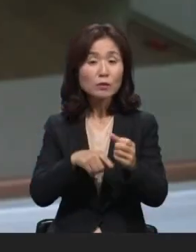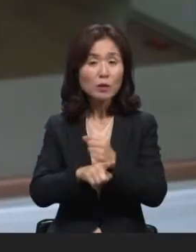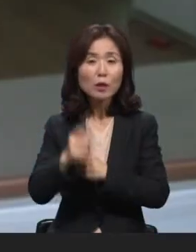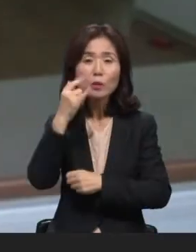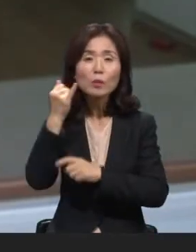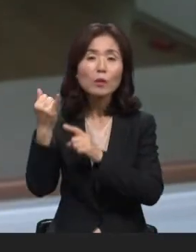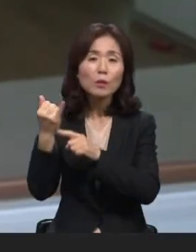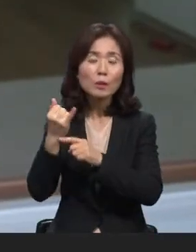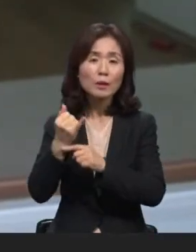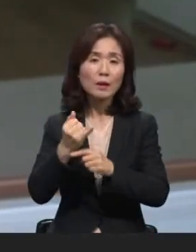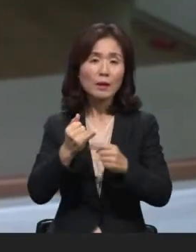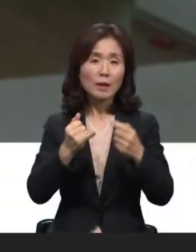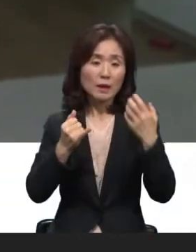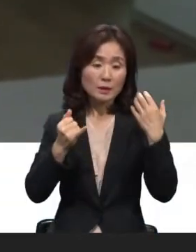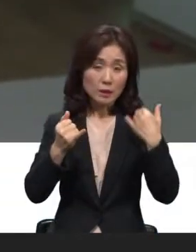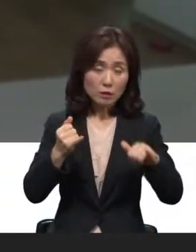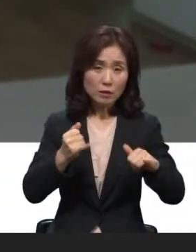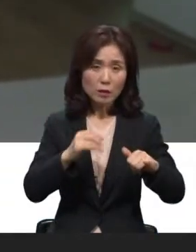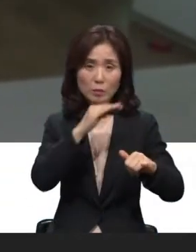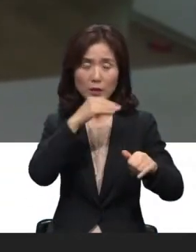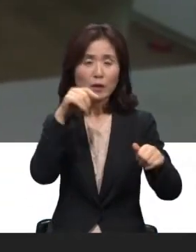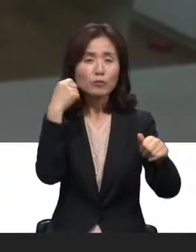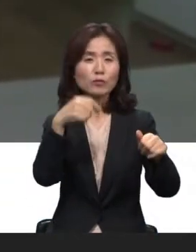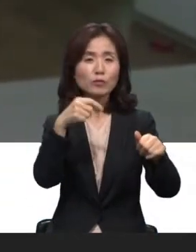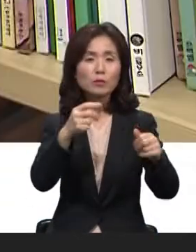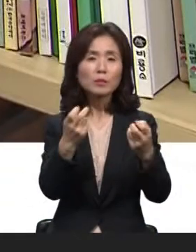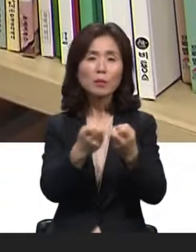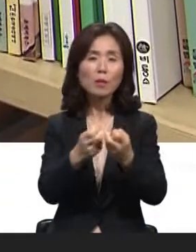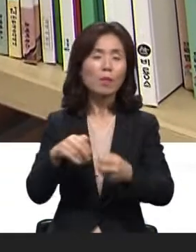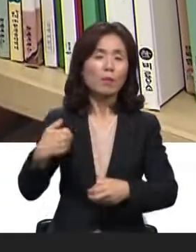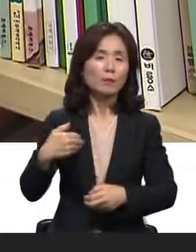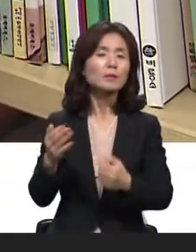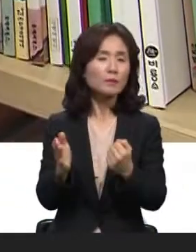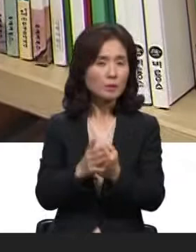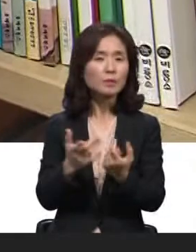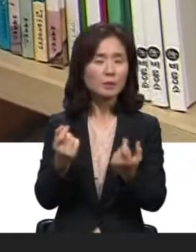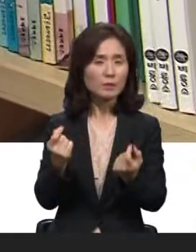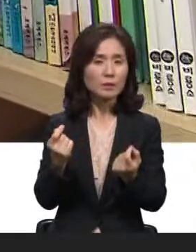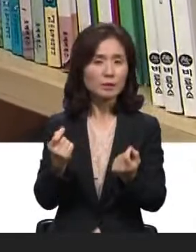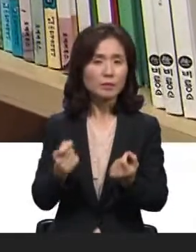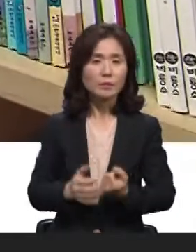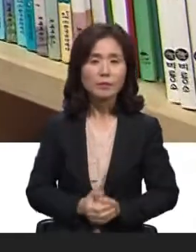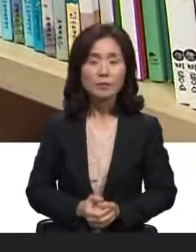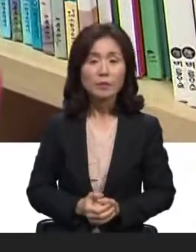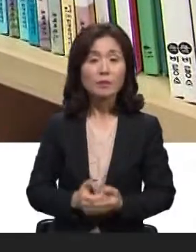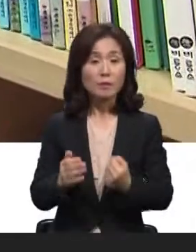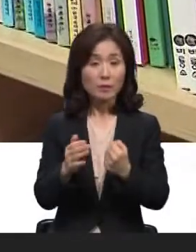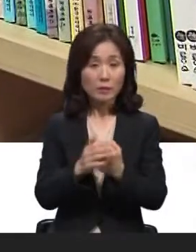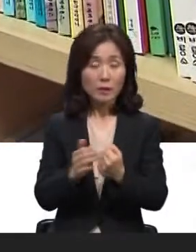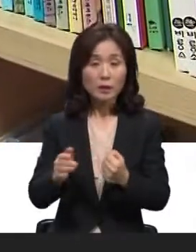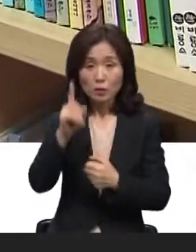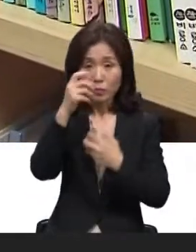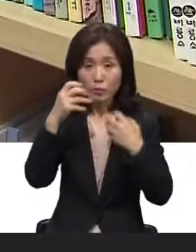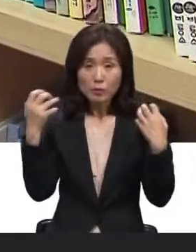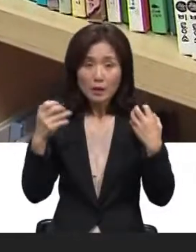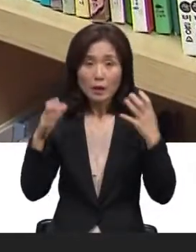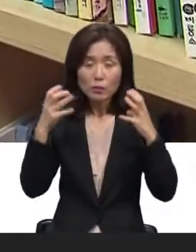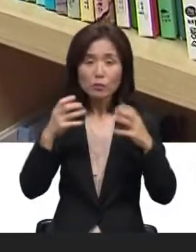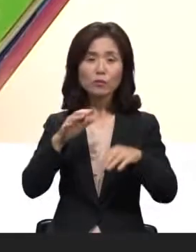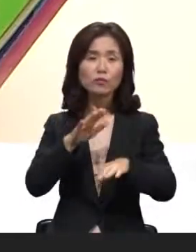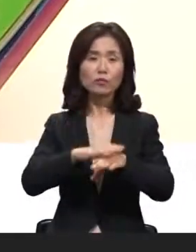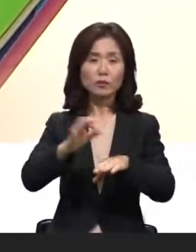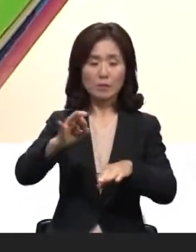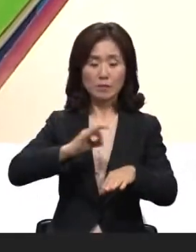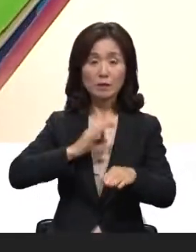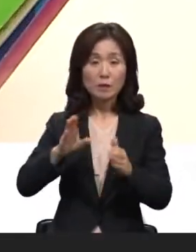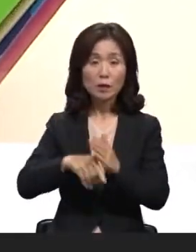부모님들이 아이들을 올바르게 훈육하는 법을 잘 모르시기 때문이라고 생각합니다. 네. 그래서 이제 정부는 아동수당을 받으실